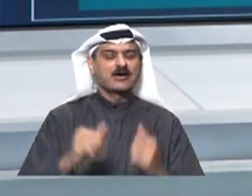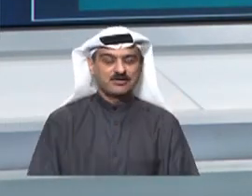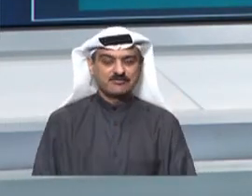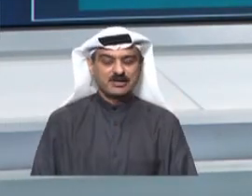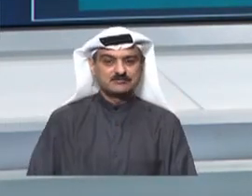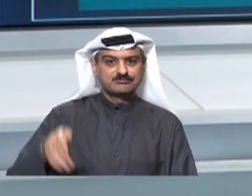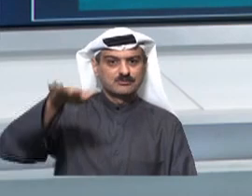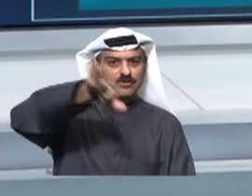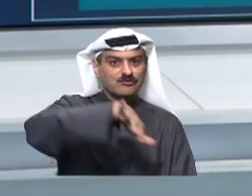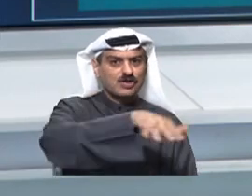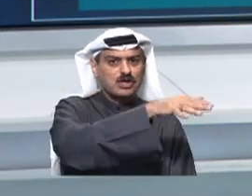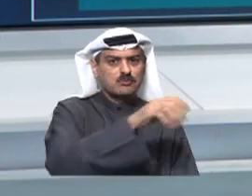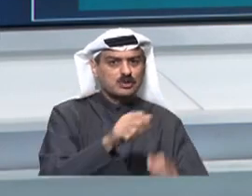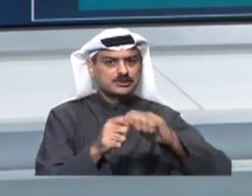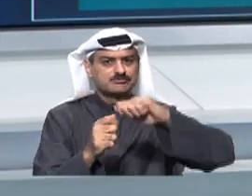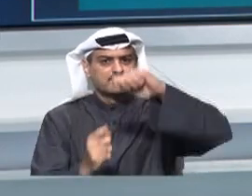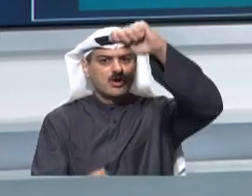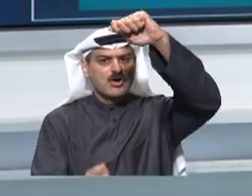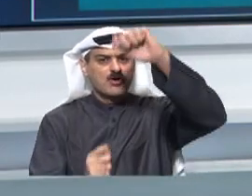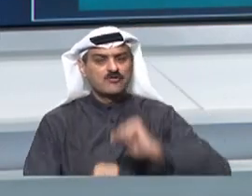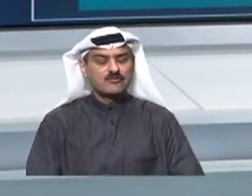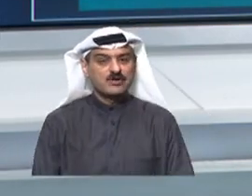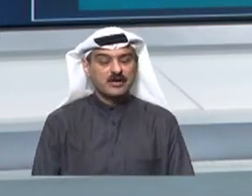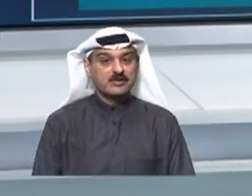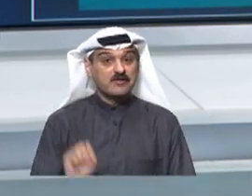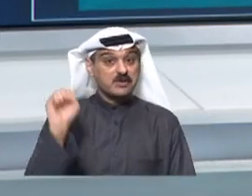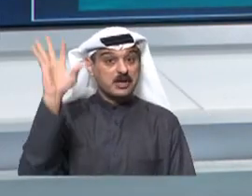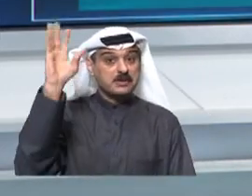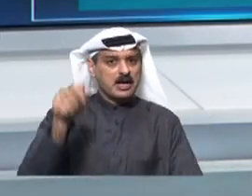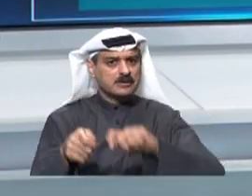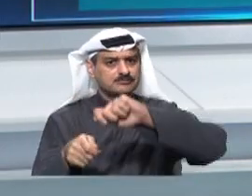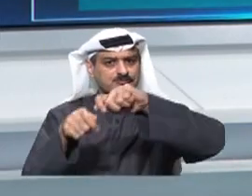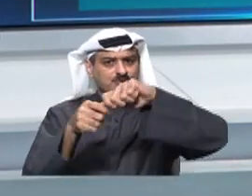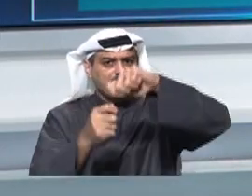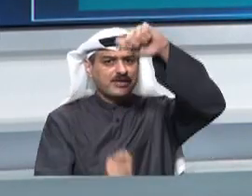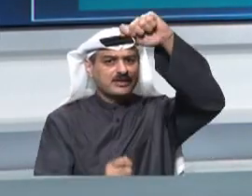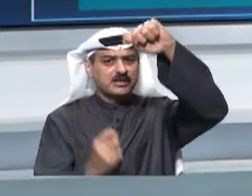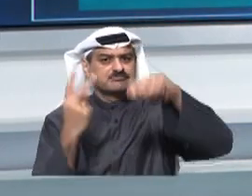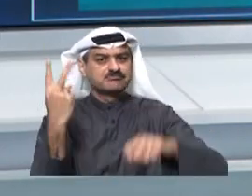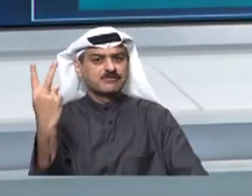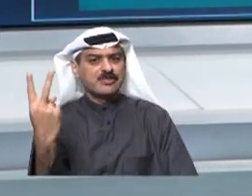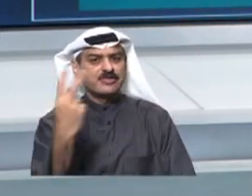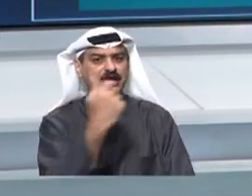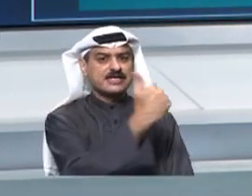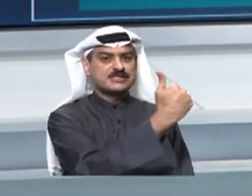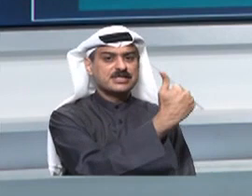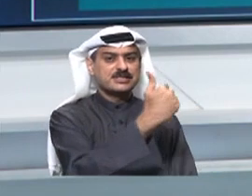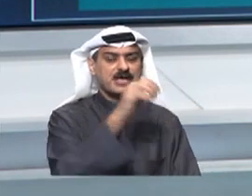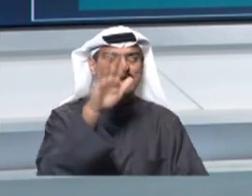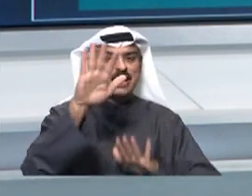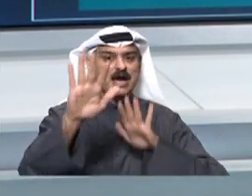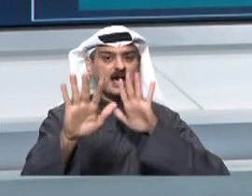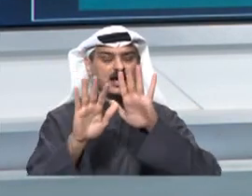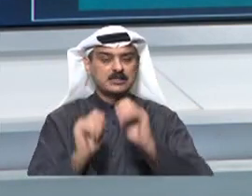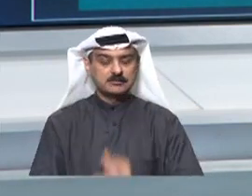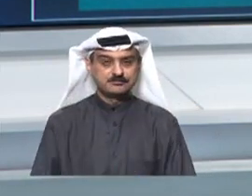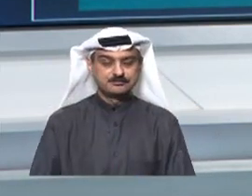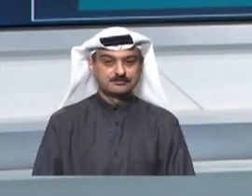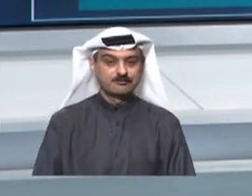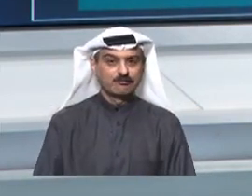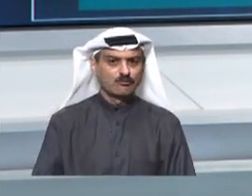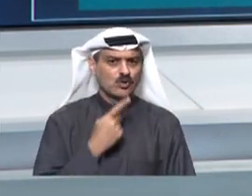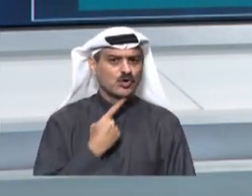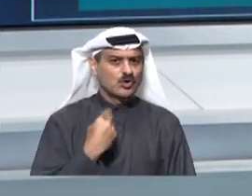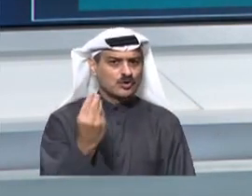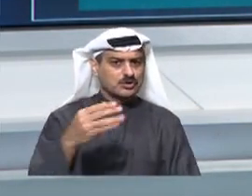الموج، يعلو أحيانا خاصة في فترة النهار، وقد يصل ارتفاع الموج ما بين 2 إلى 6 أقدام. لذلك محبين الأنشطة